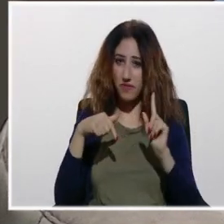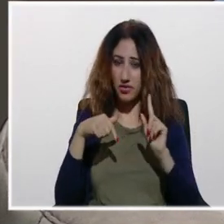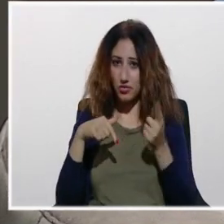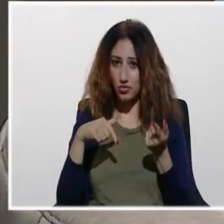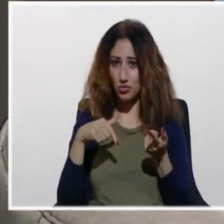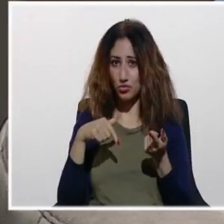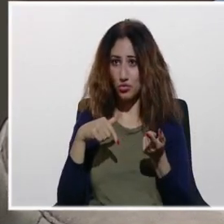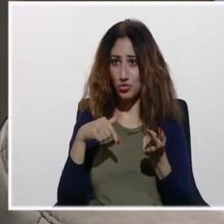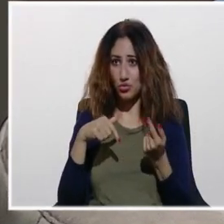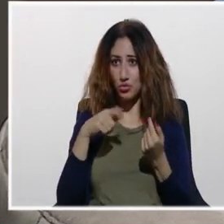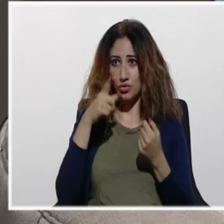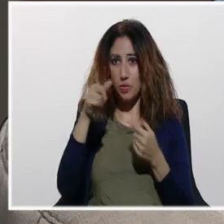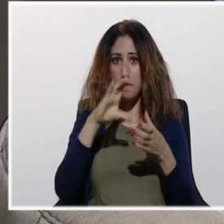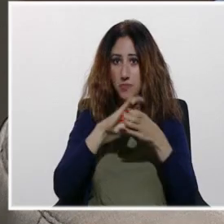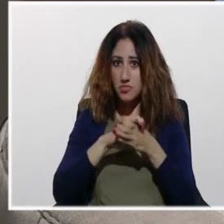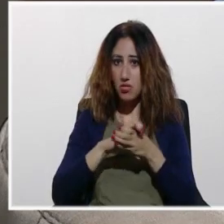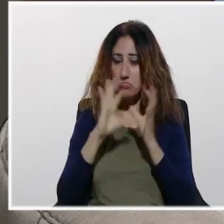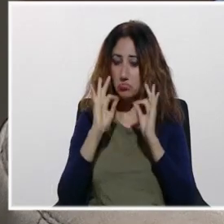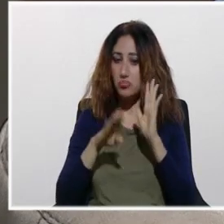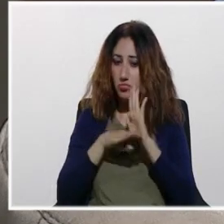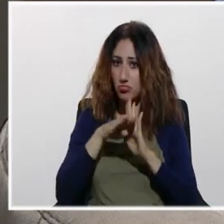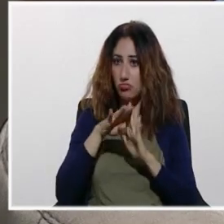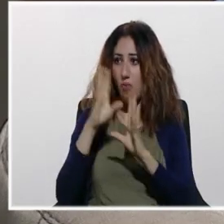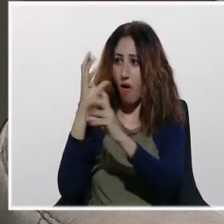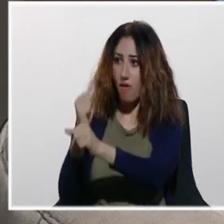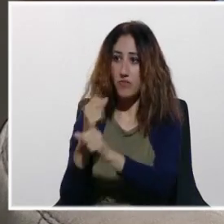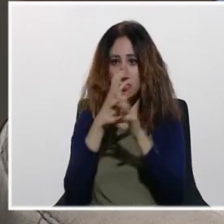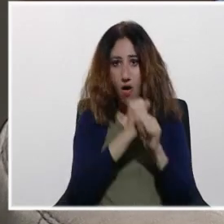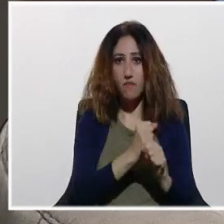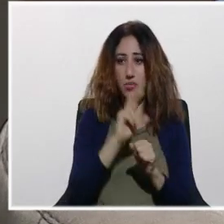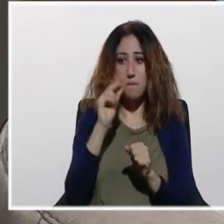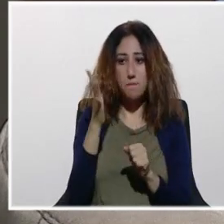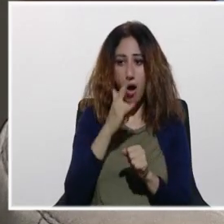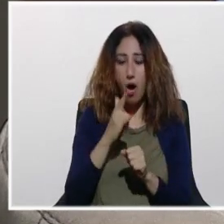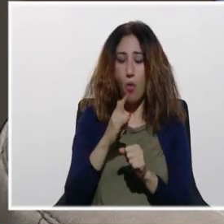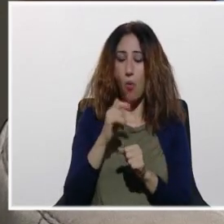تقاليد المهنه ومعايير الصداقه ومسألة الاخوه